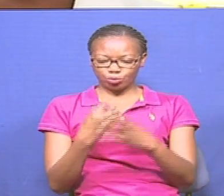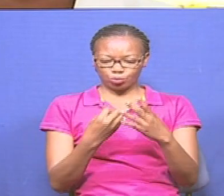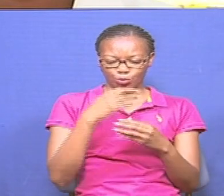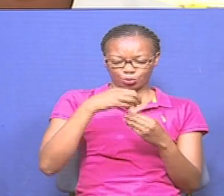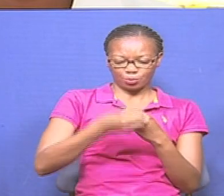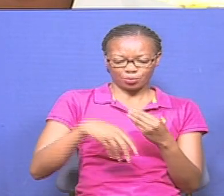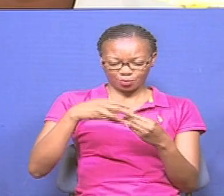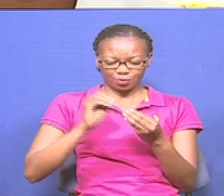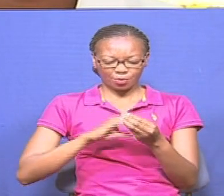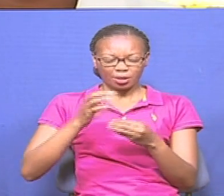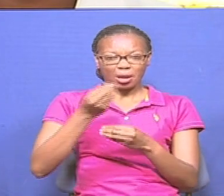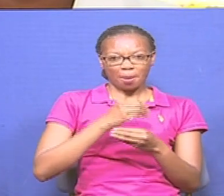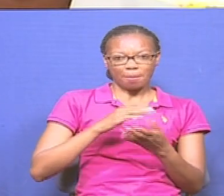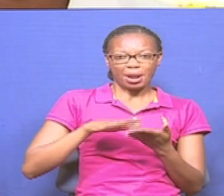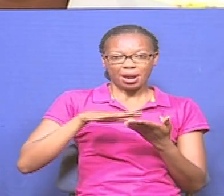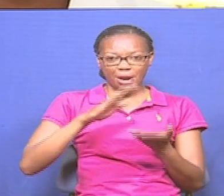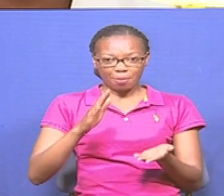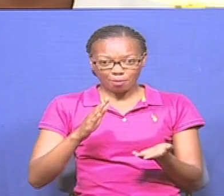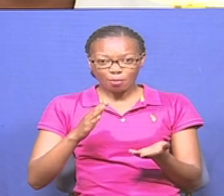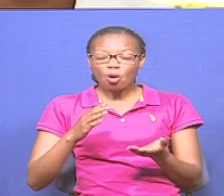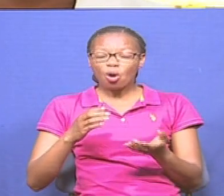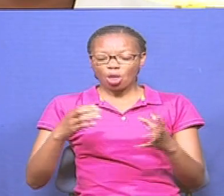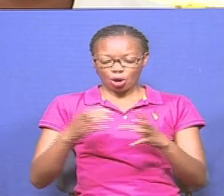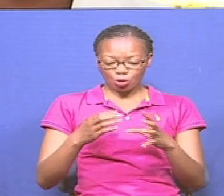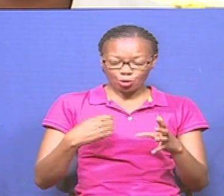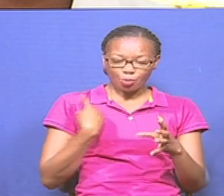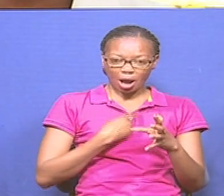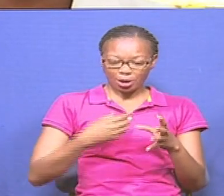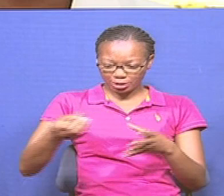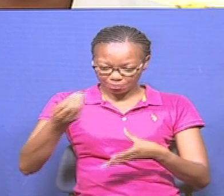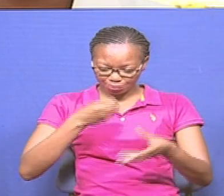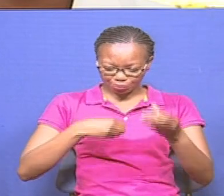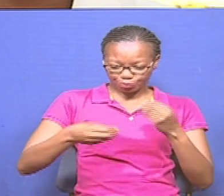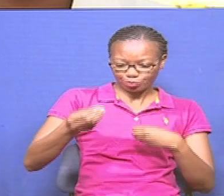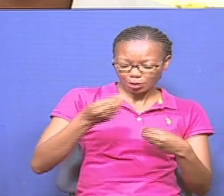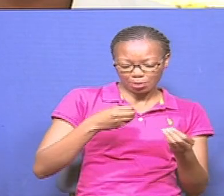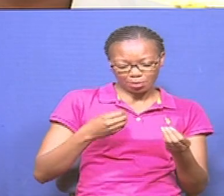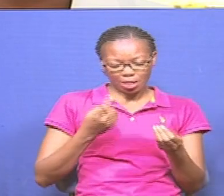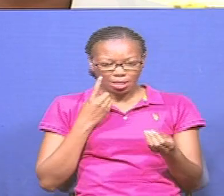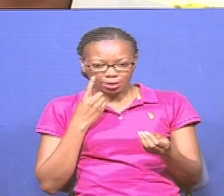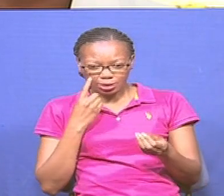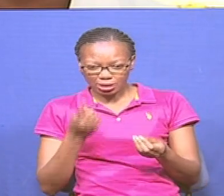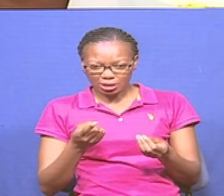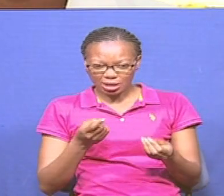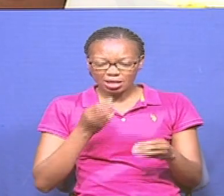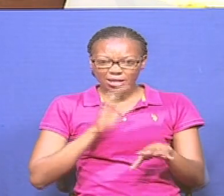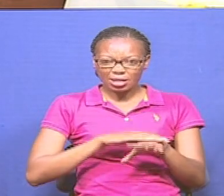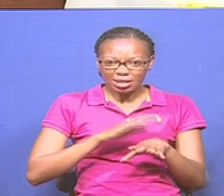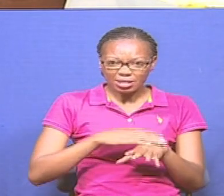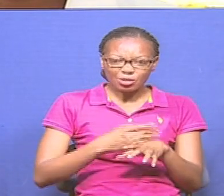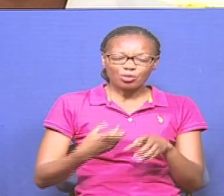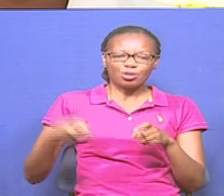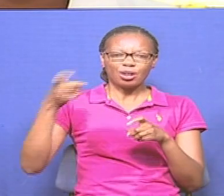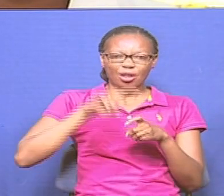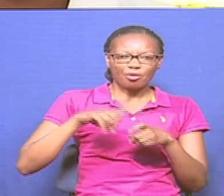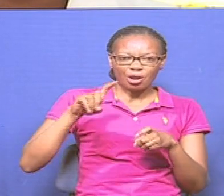wakuze kwa wingi ndizi, kisha zile ndizi wakituletea kwa society waangalie the quality.